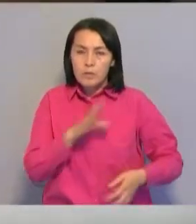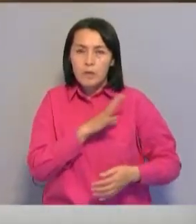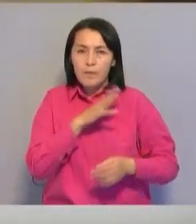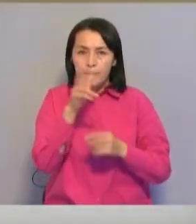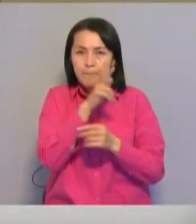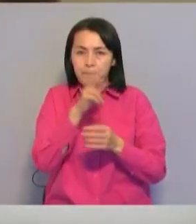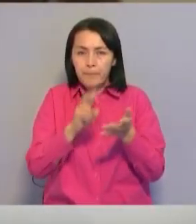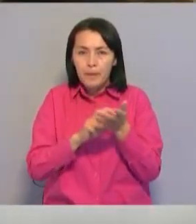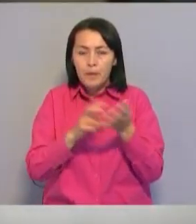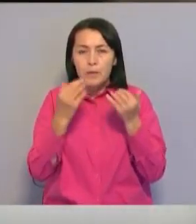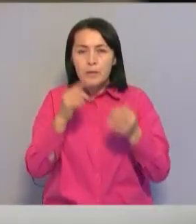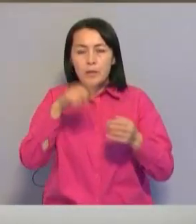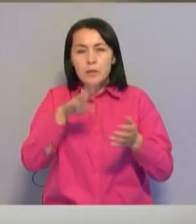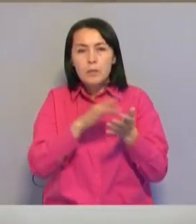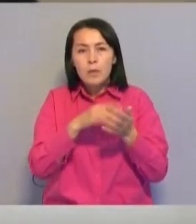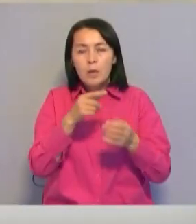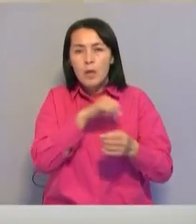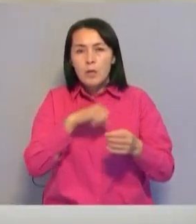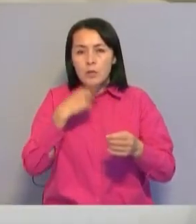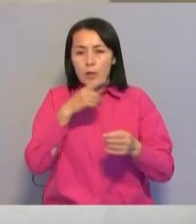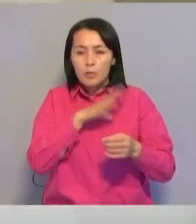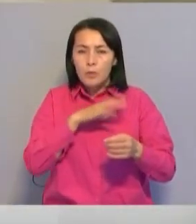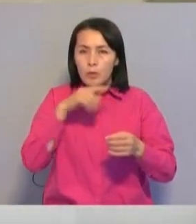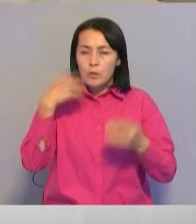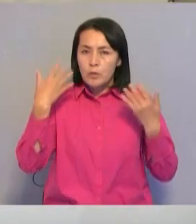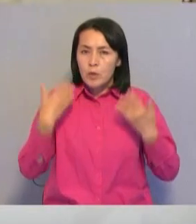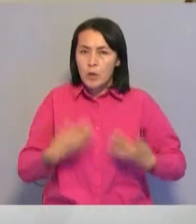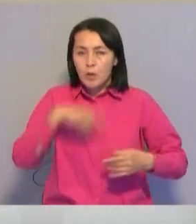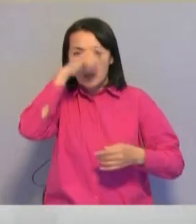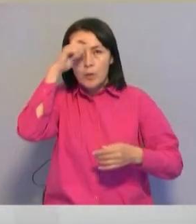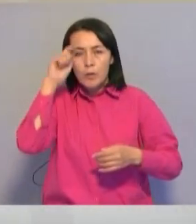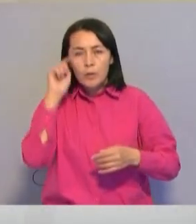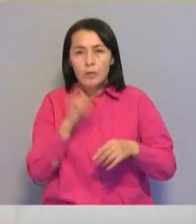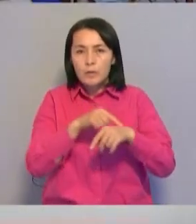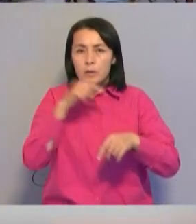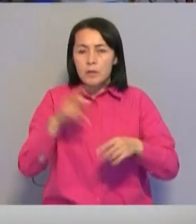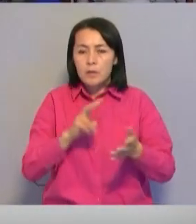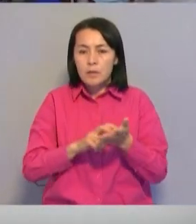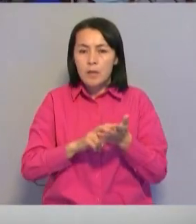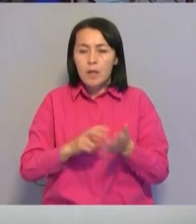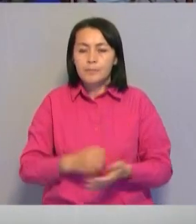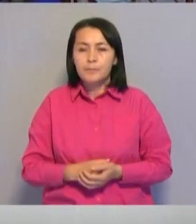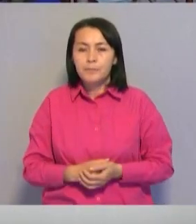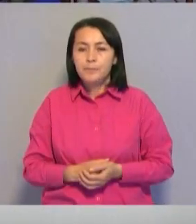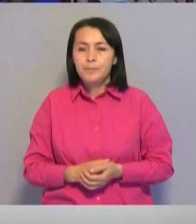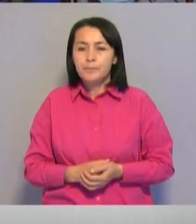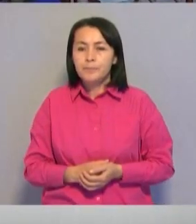они словно испугались. Один из бухгалтеров признался, что его охватил холодный пот, и он ощутил страх.